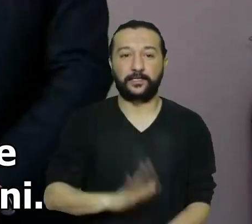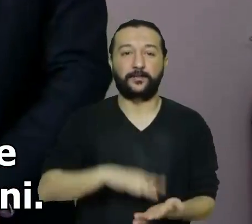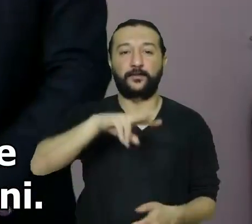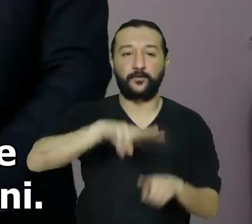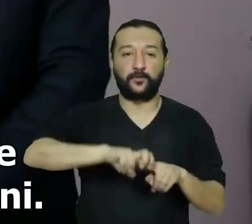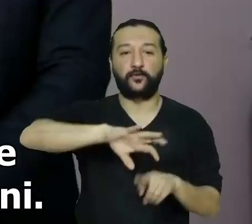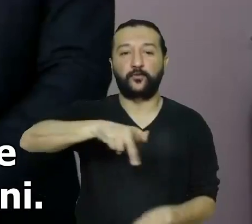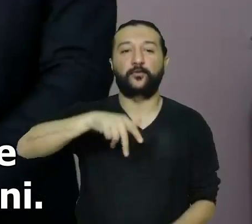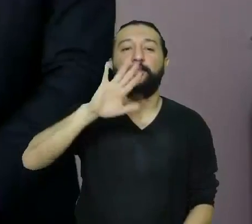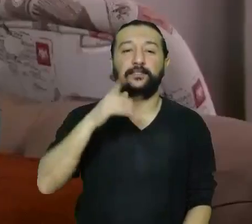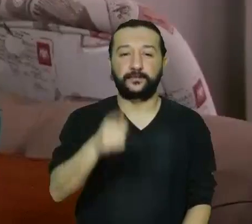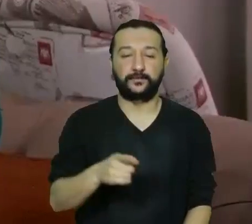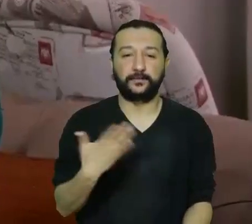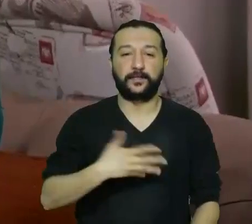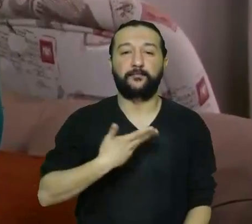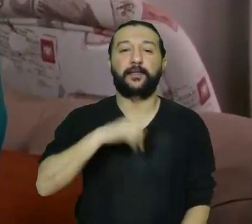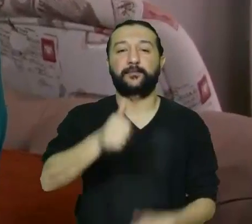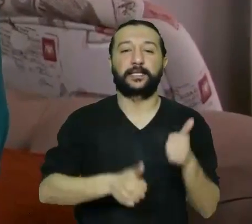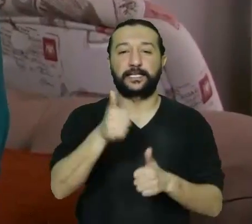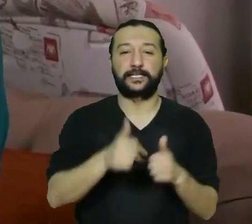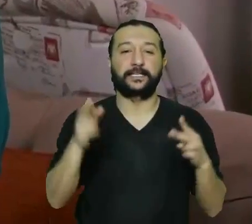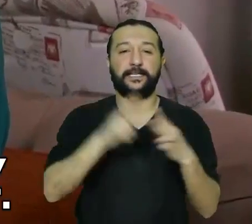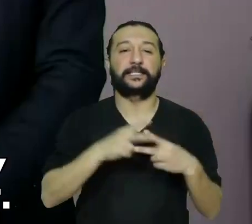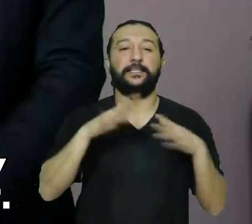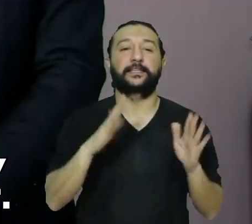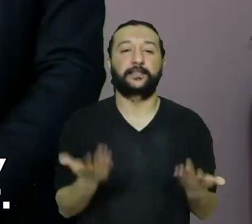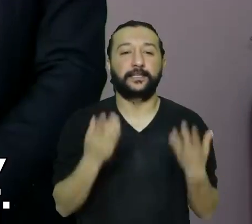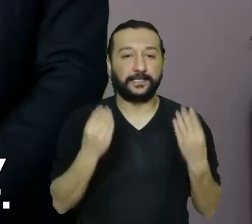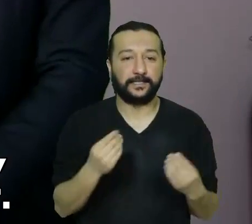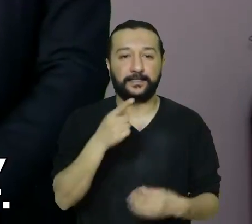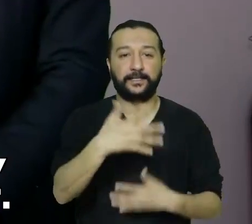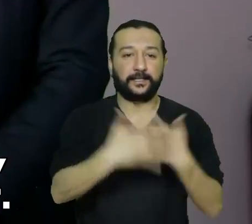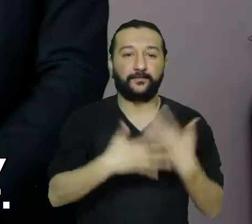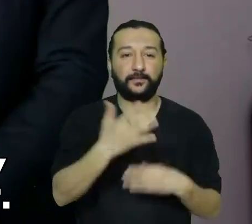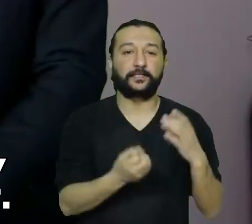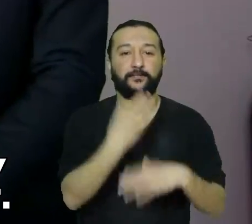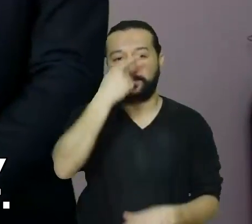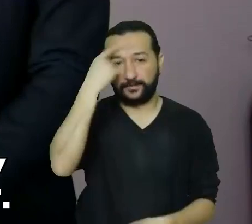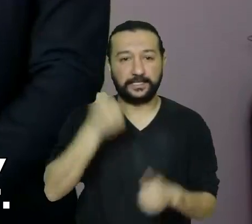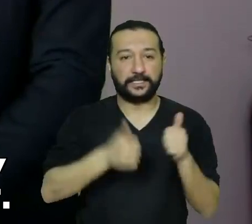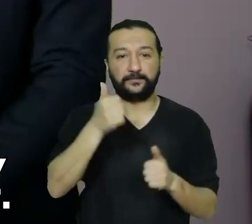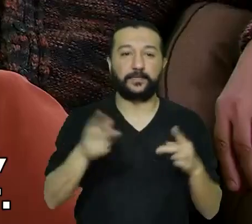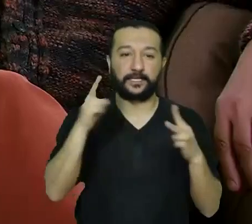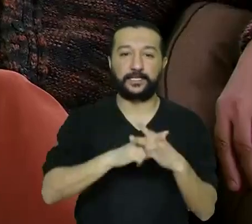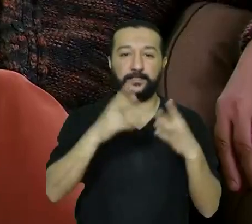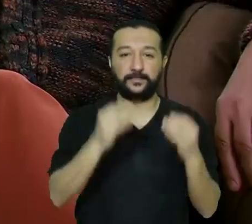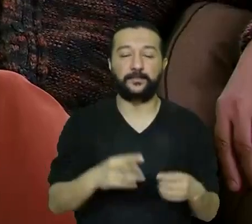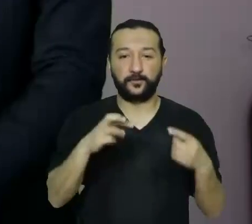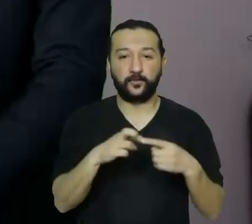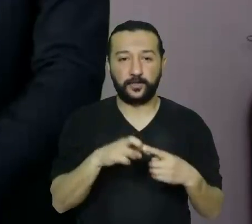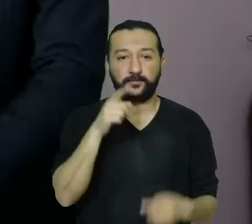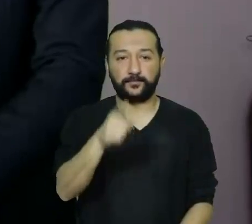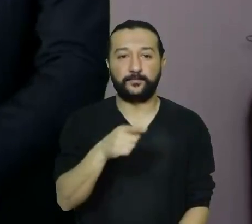koltuğunu döndürmezdi yani. Merak etme yarışmaya katılacak falan değil. İyi de televizyona çıkmış belki yarışmaya da katılır.